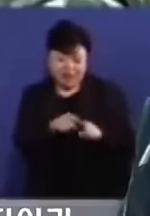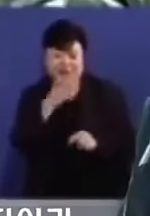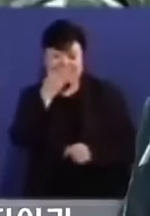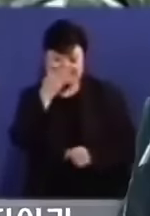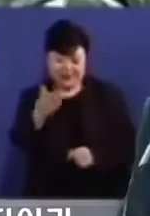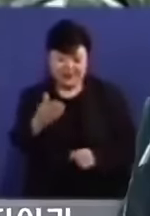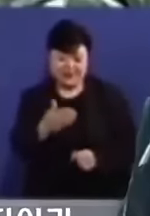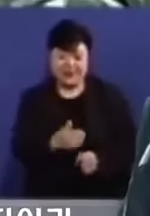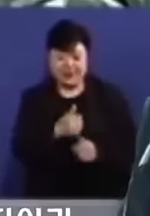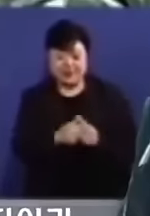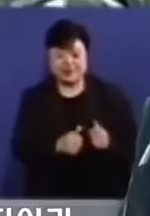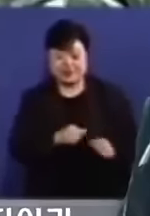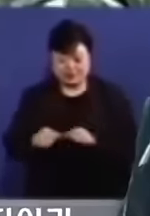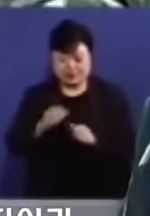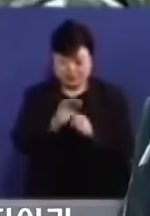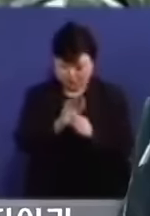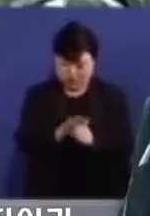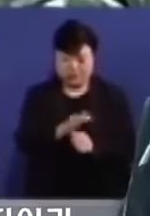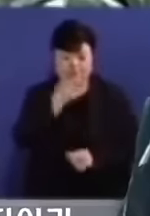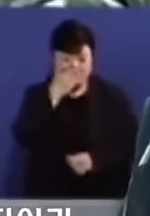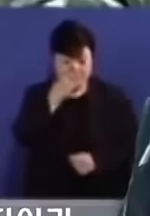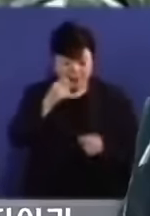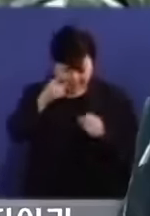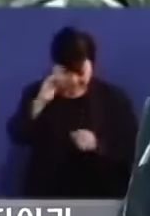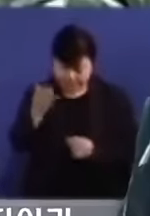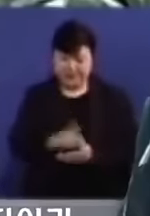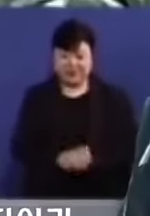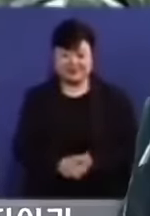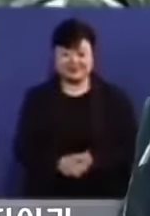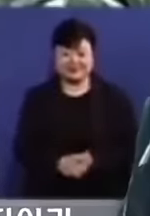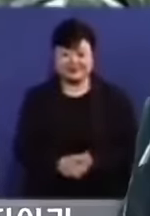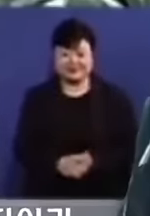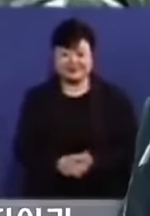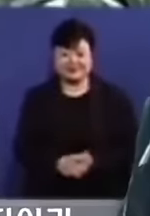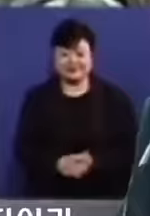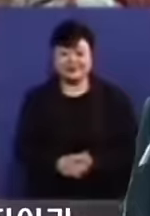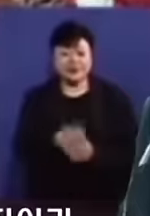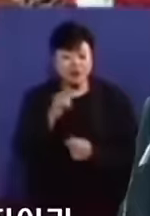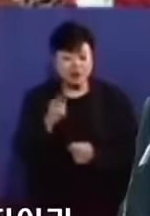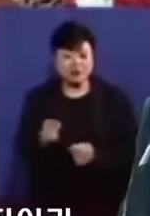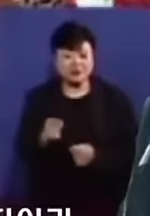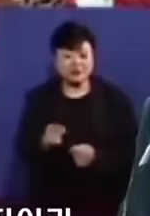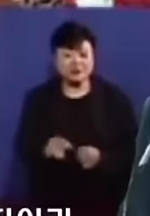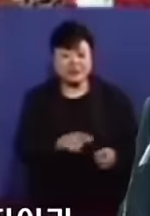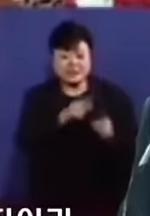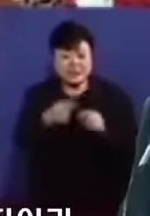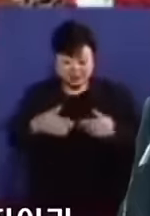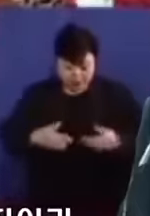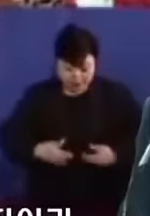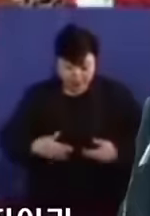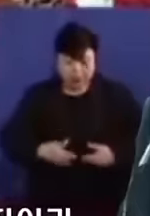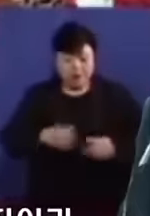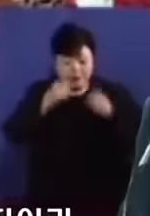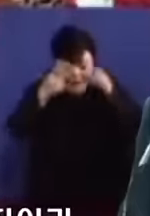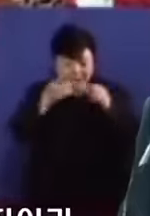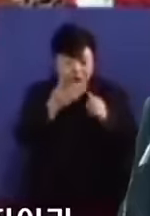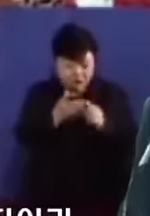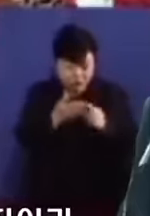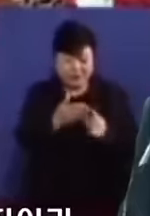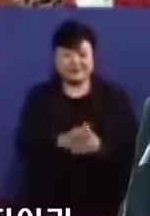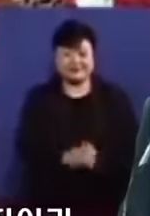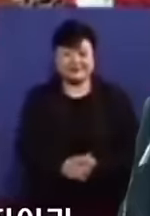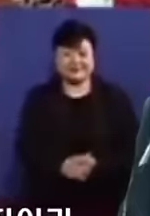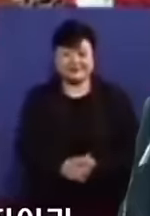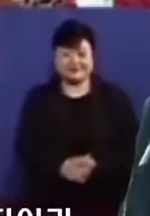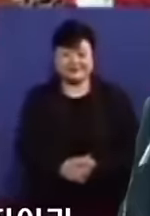되고 하나님과 함께 역사할 수 있게 된다는 것을 깨닫게 되는 것입니다. 이러한 것은 다 삶의 필요에 의해서 깨닫게 해주시는 것입니다.